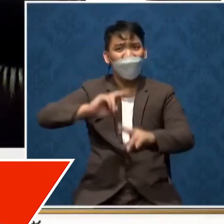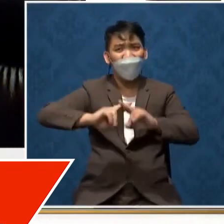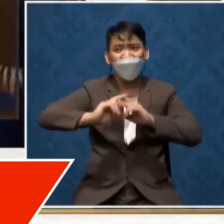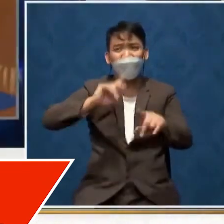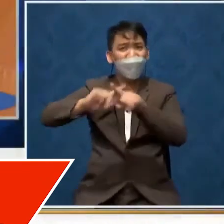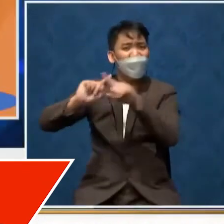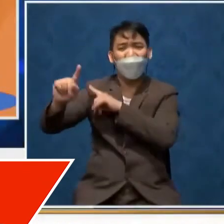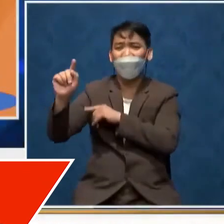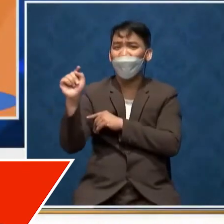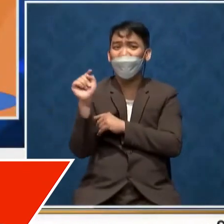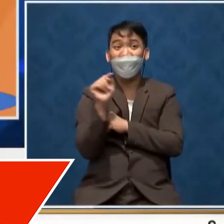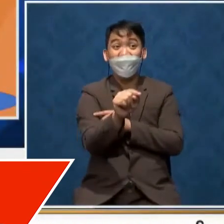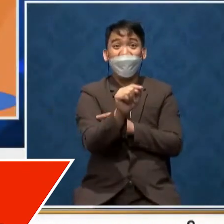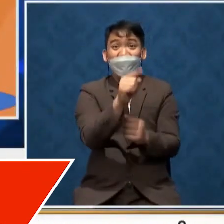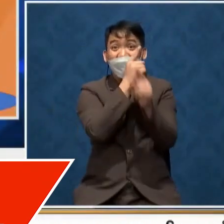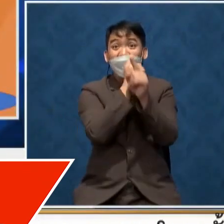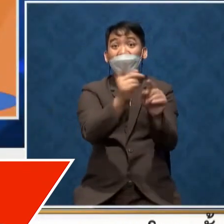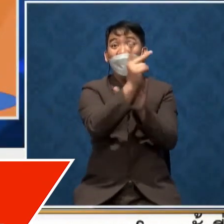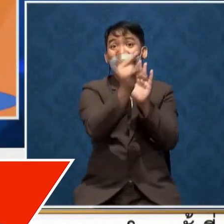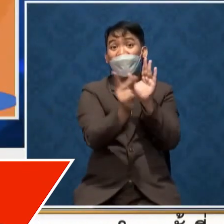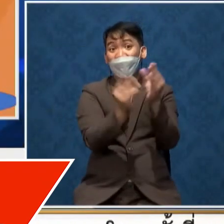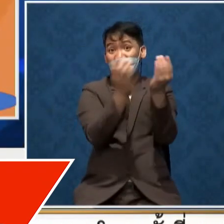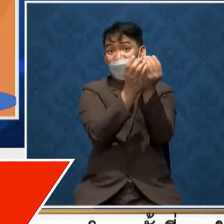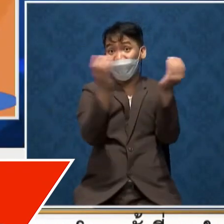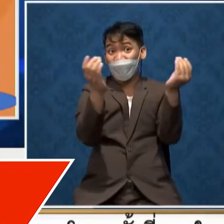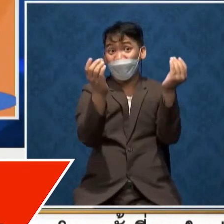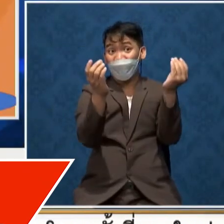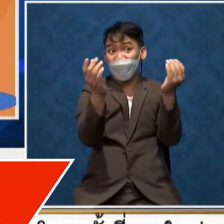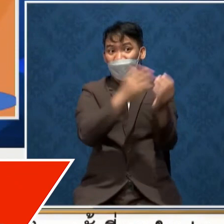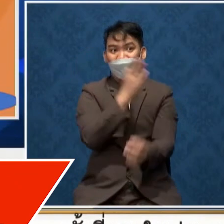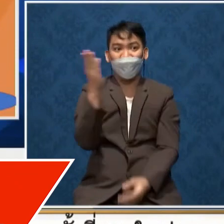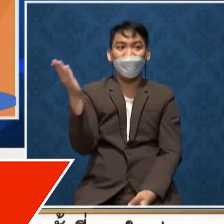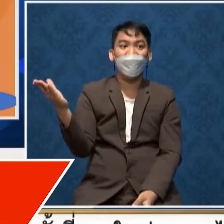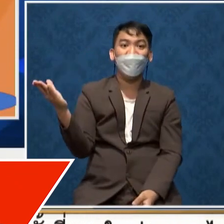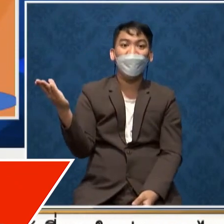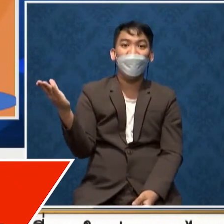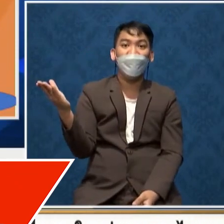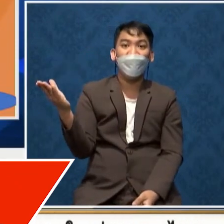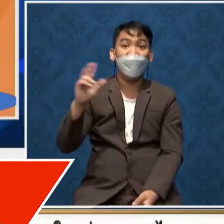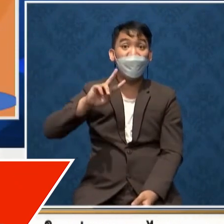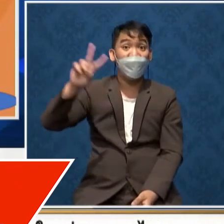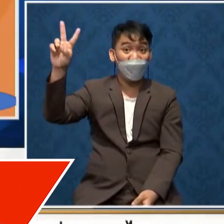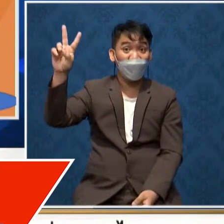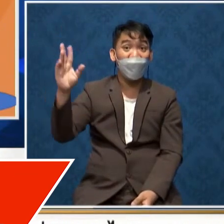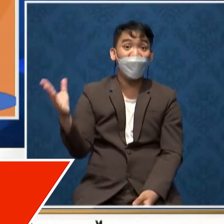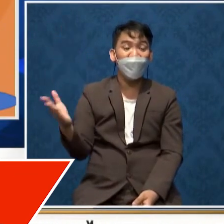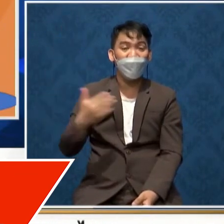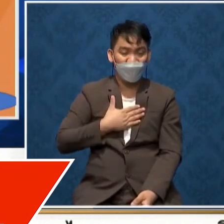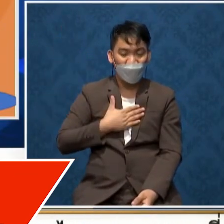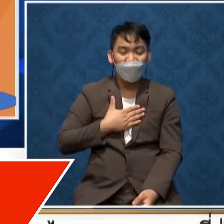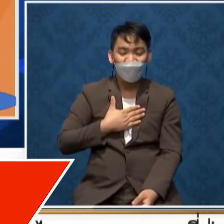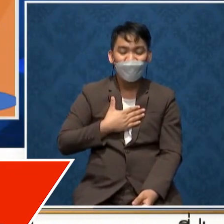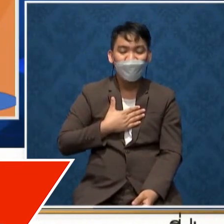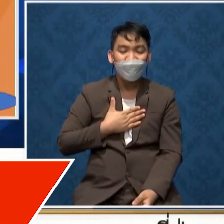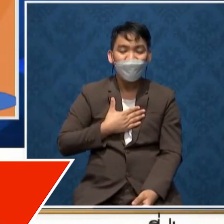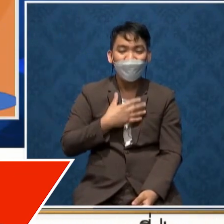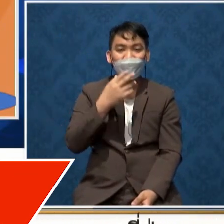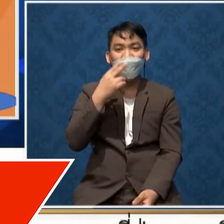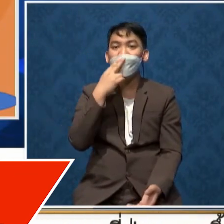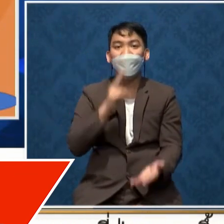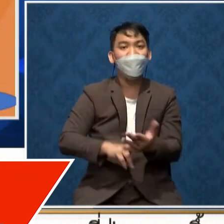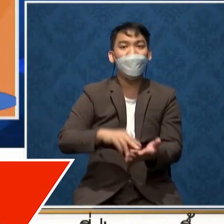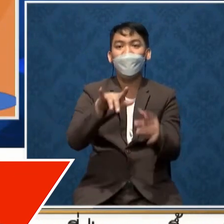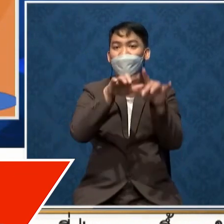ครับท่านครับผมขอสไลด์ถัดไปผมจึงมีหนังสือถึงประธาน